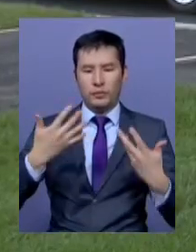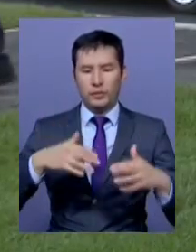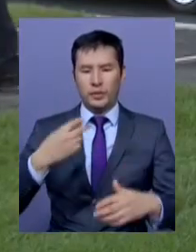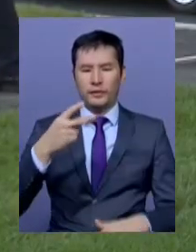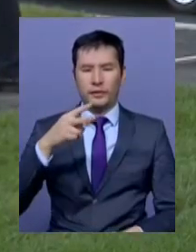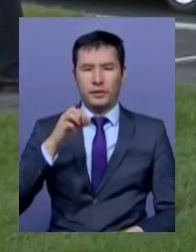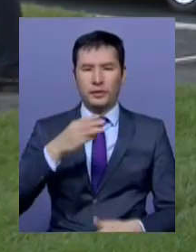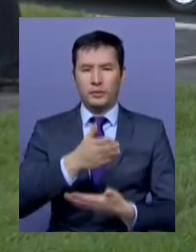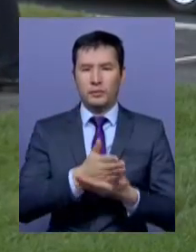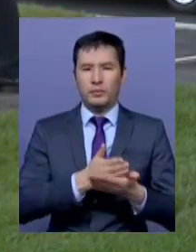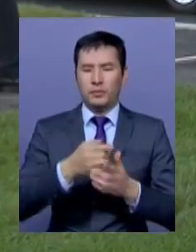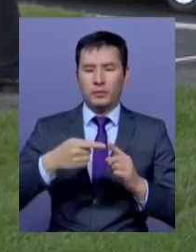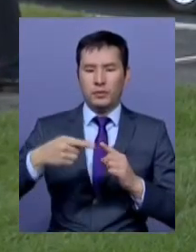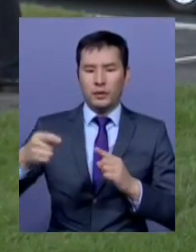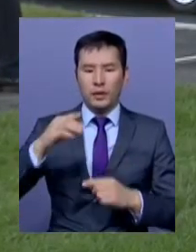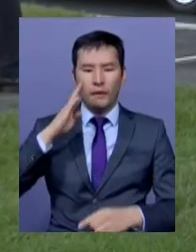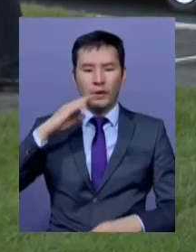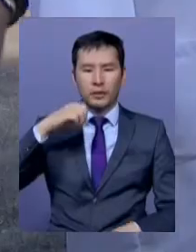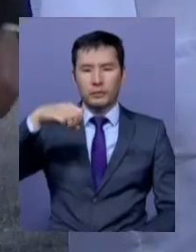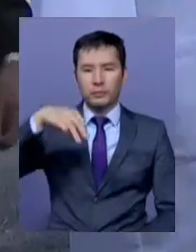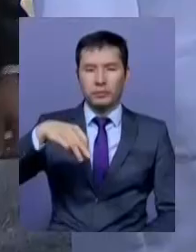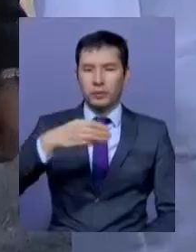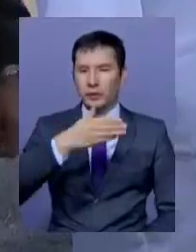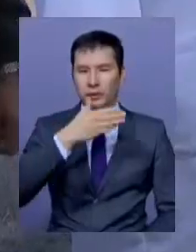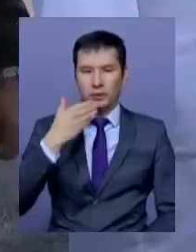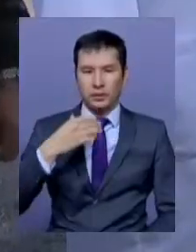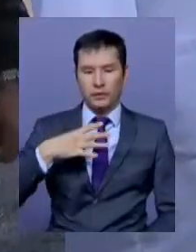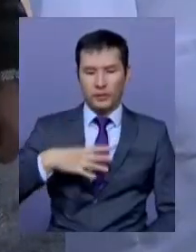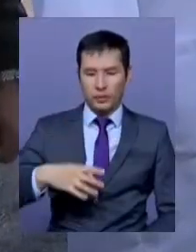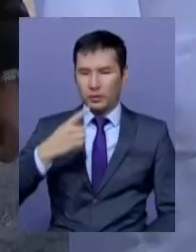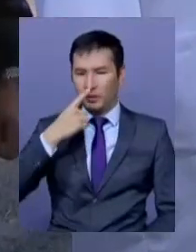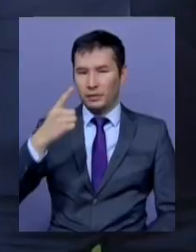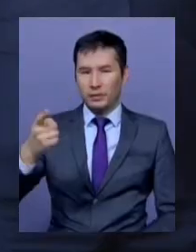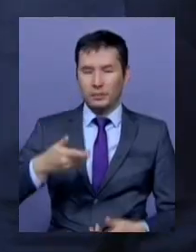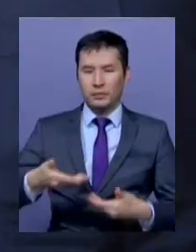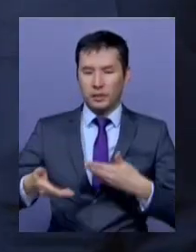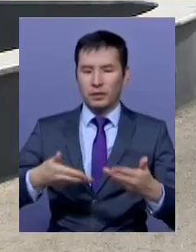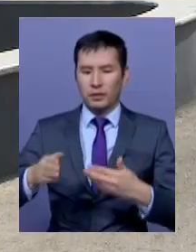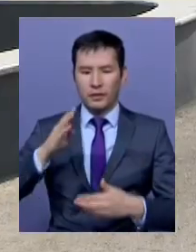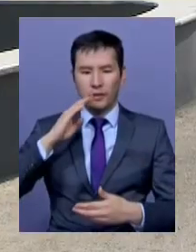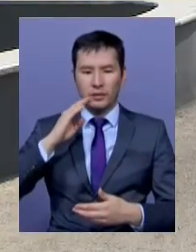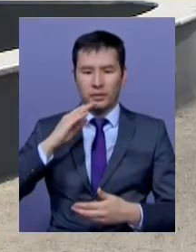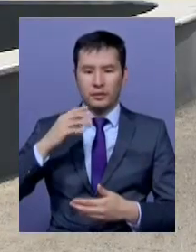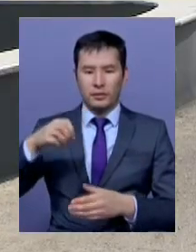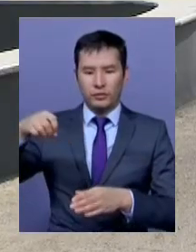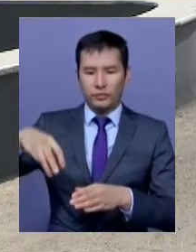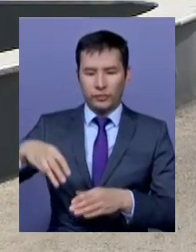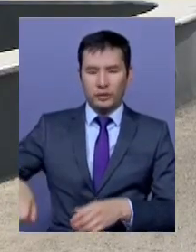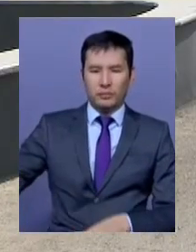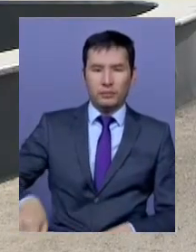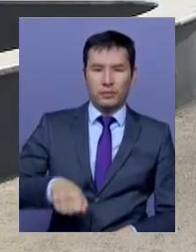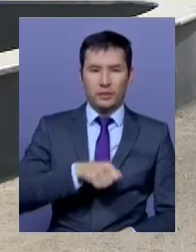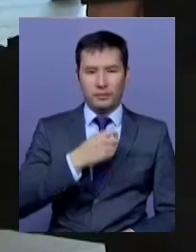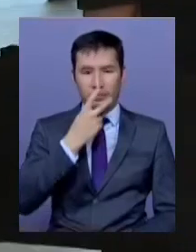Біздің еліміз татулықтың арқасында осы сынақтан абыроймен өттік. Келесі кезекте